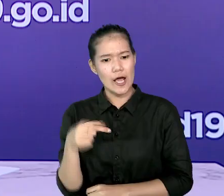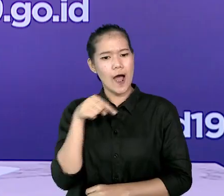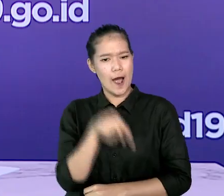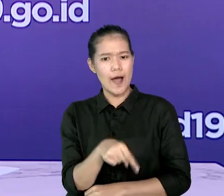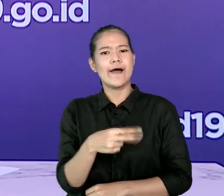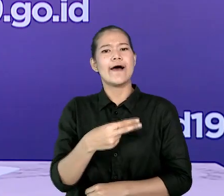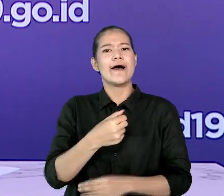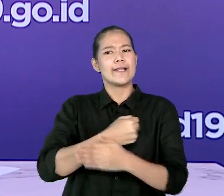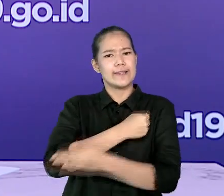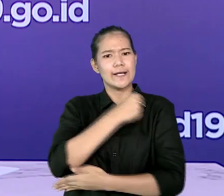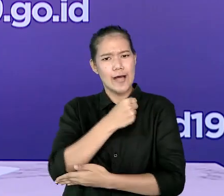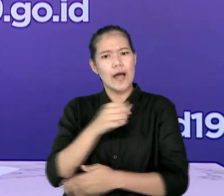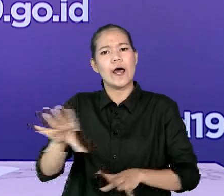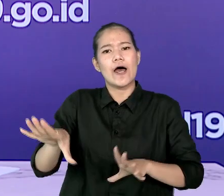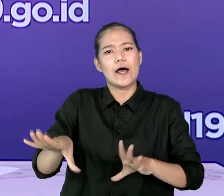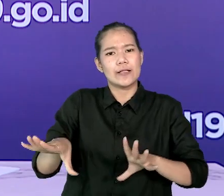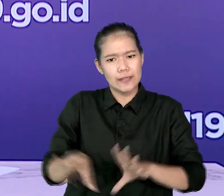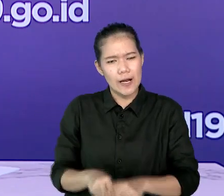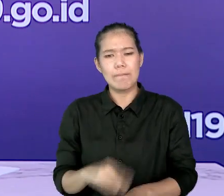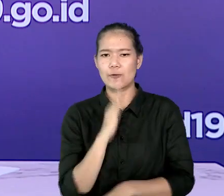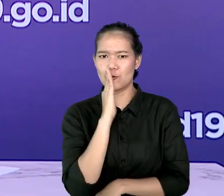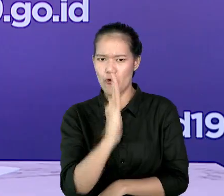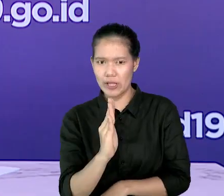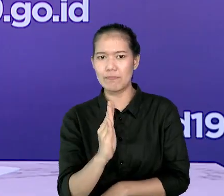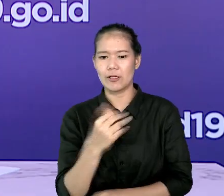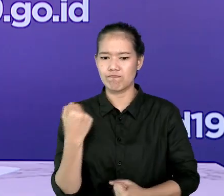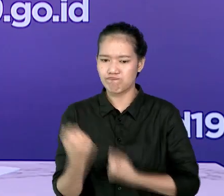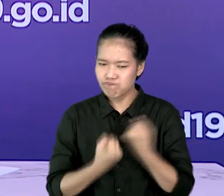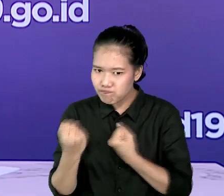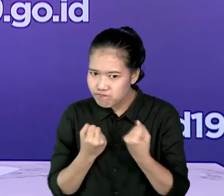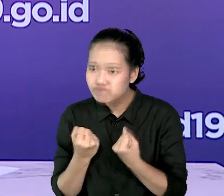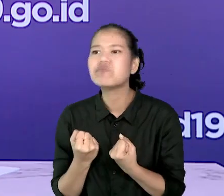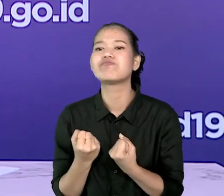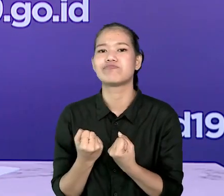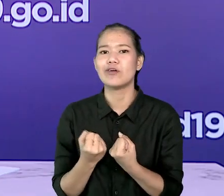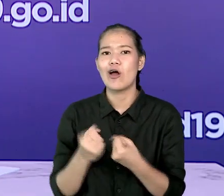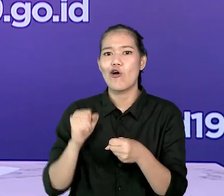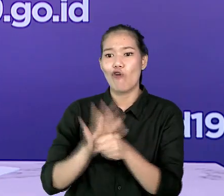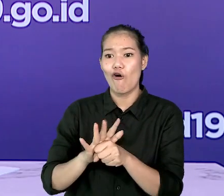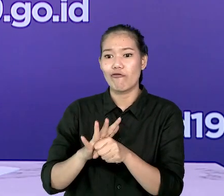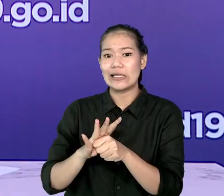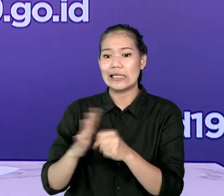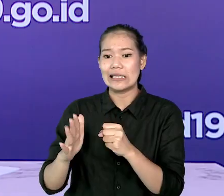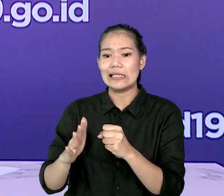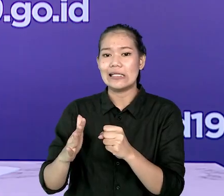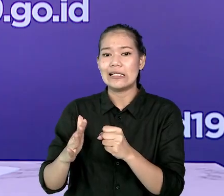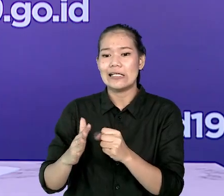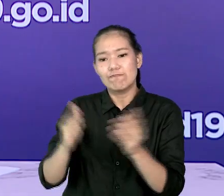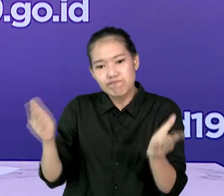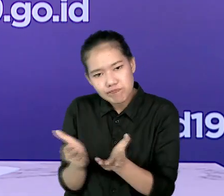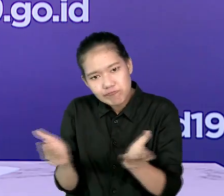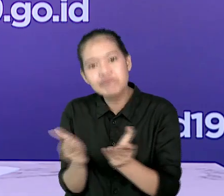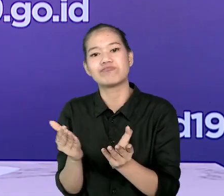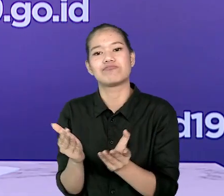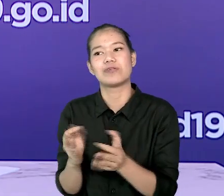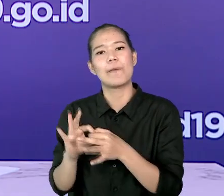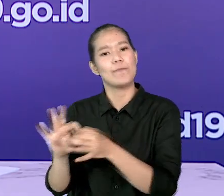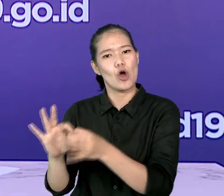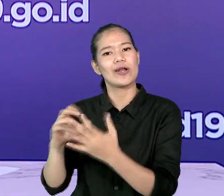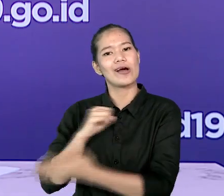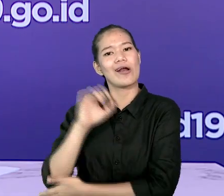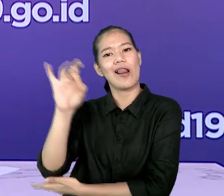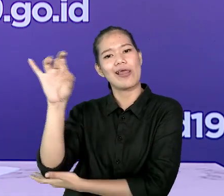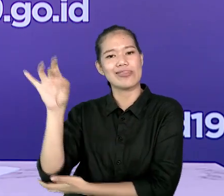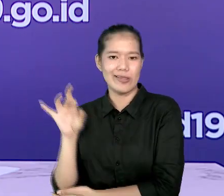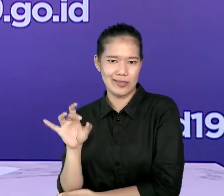negara yang ikut berkomitmen melakukan upaya pemulihan pasca pandemi COVID-19, berkolaborasi dengan negara